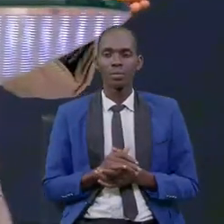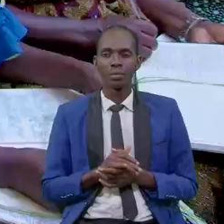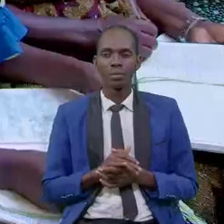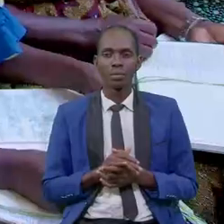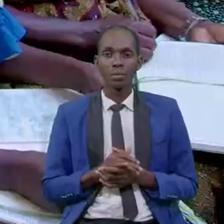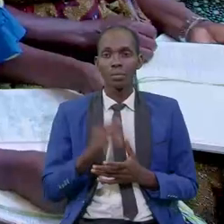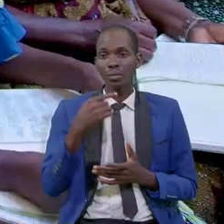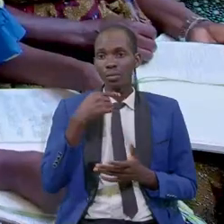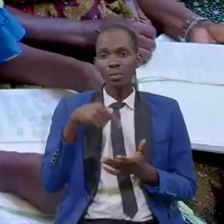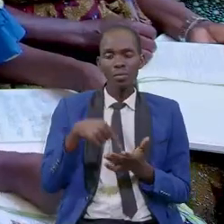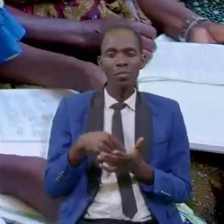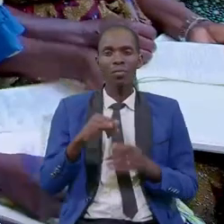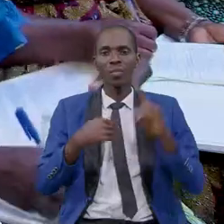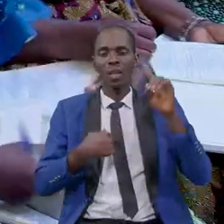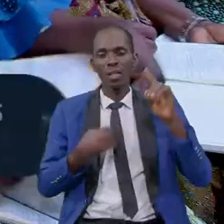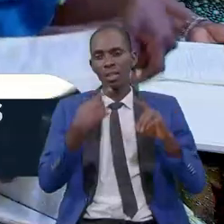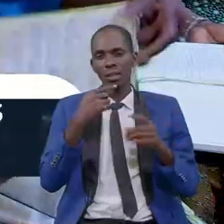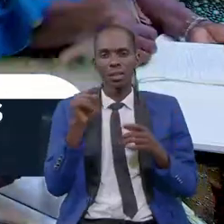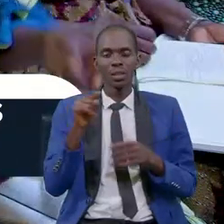4, 17.